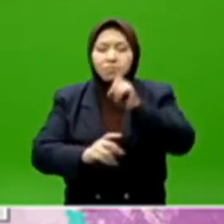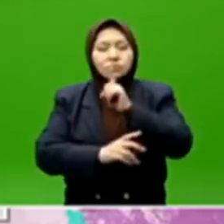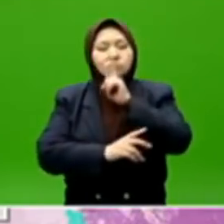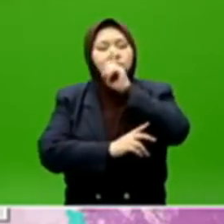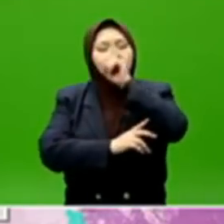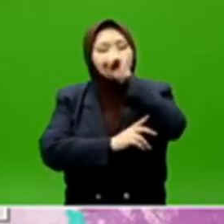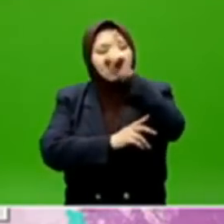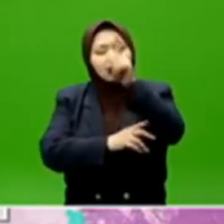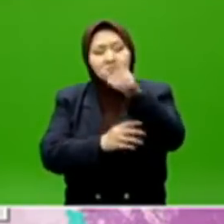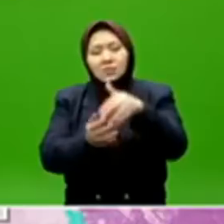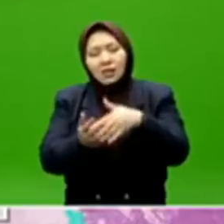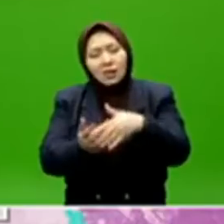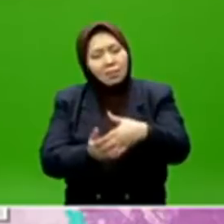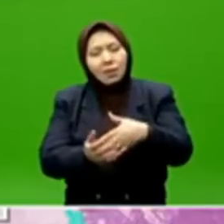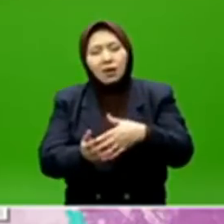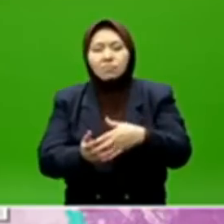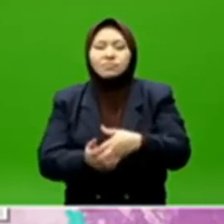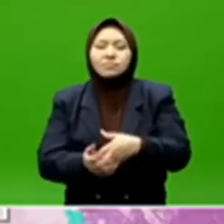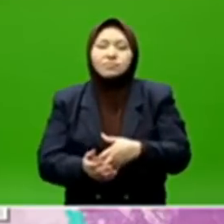تحصوها